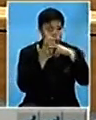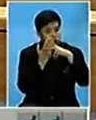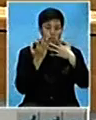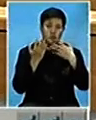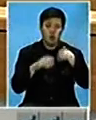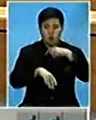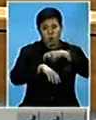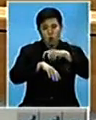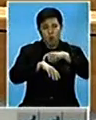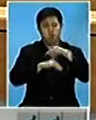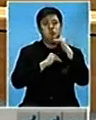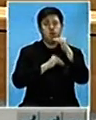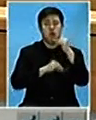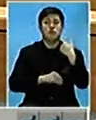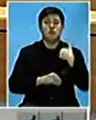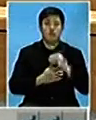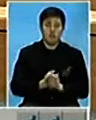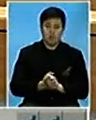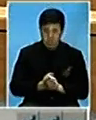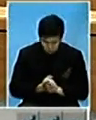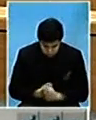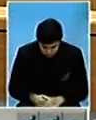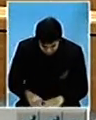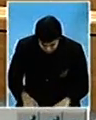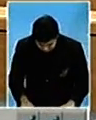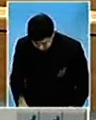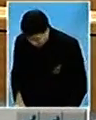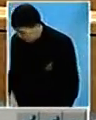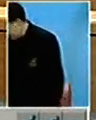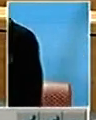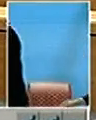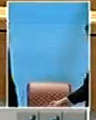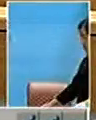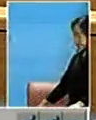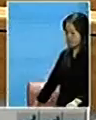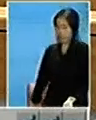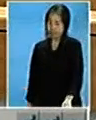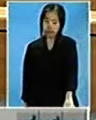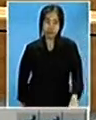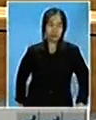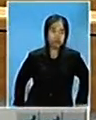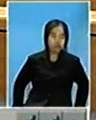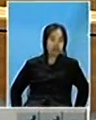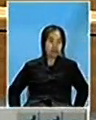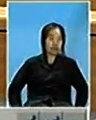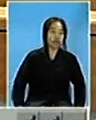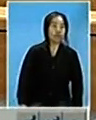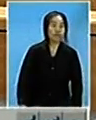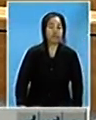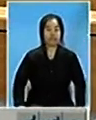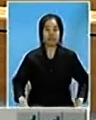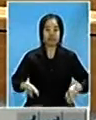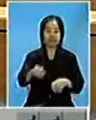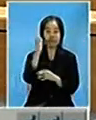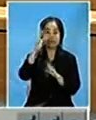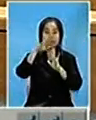กัดท่านประธานครับแต่ผมก่อนที่จะอธิบายลึกถึงรายละเอียดบ